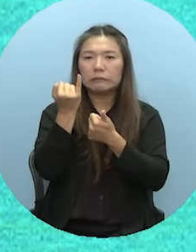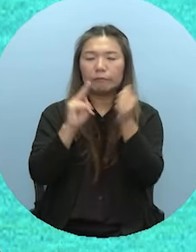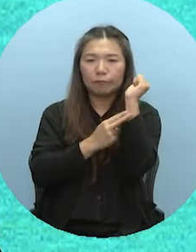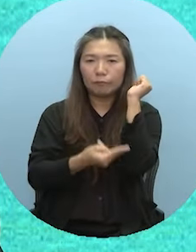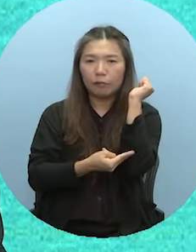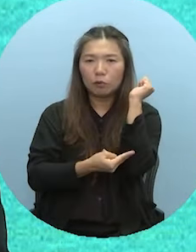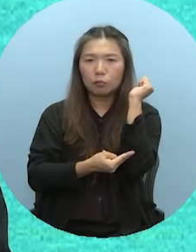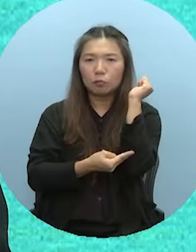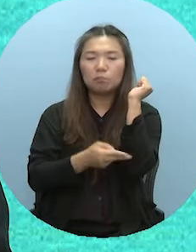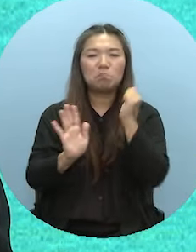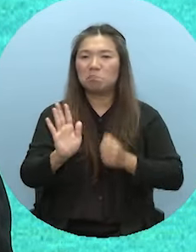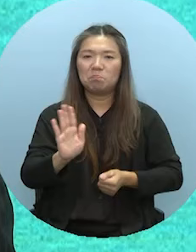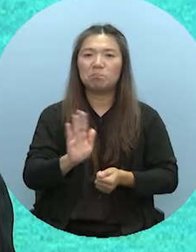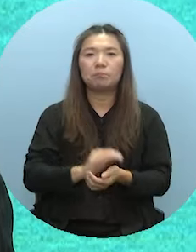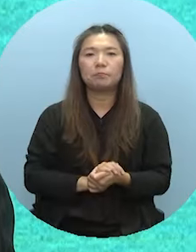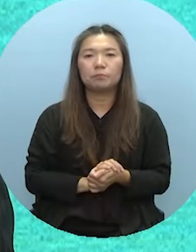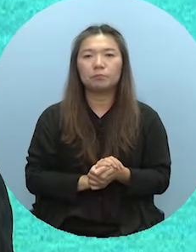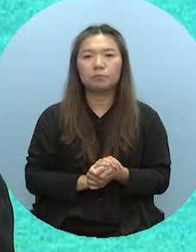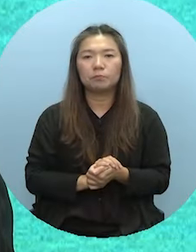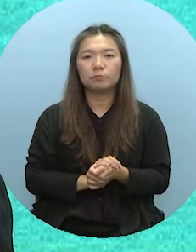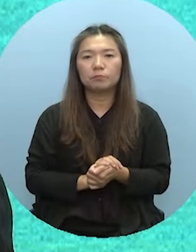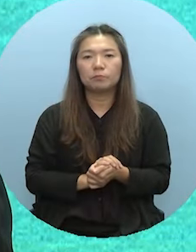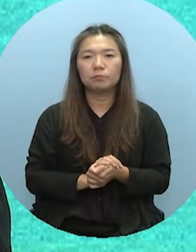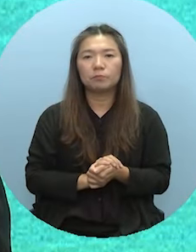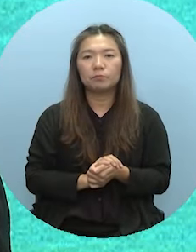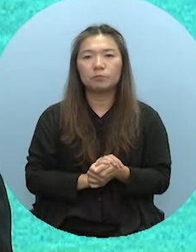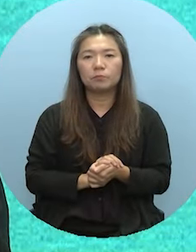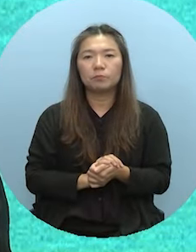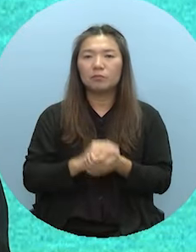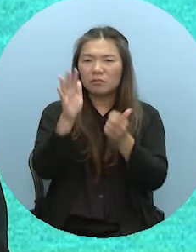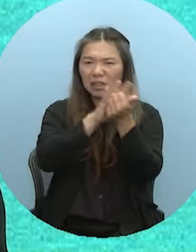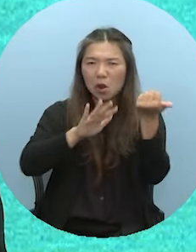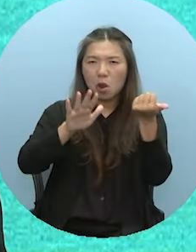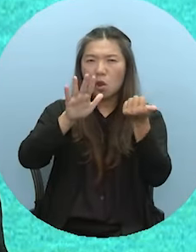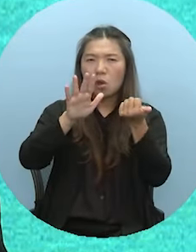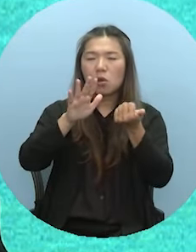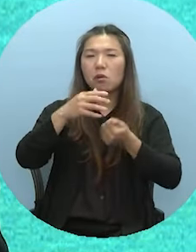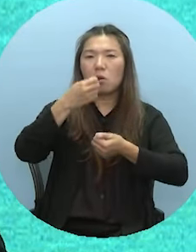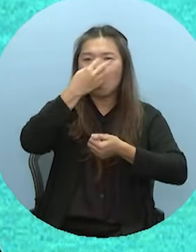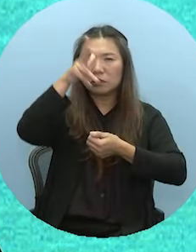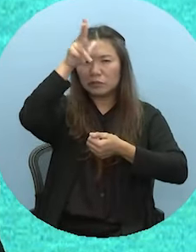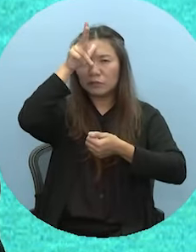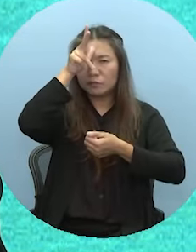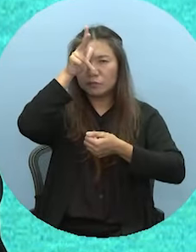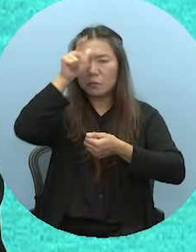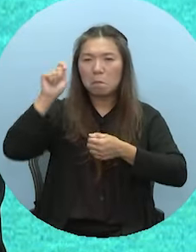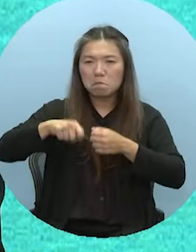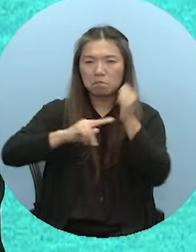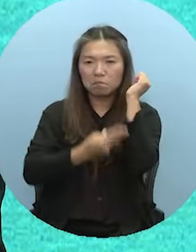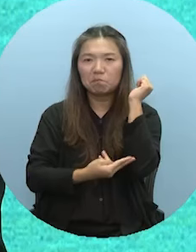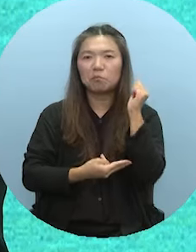一啲政治嘅干擾去影響特區嘅司